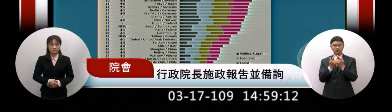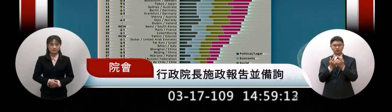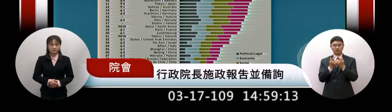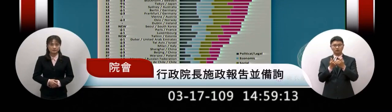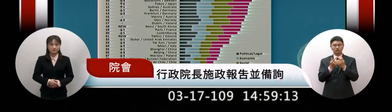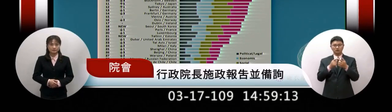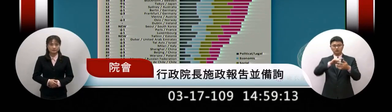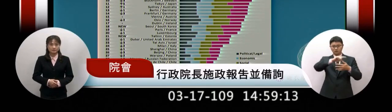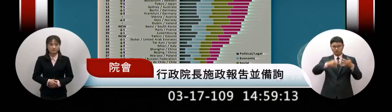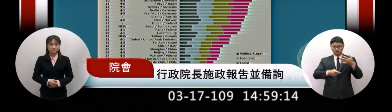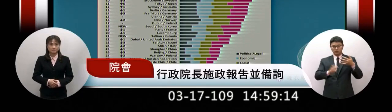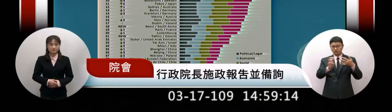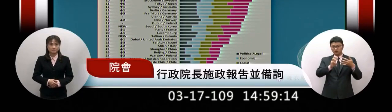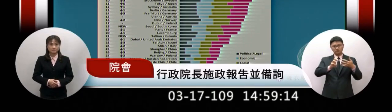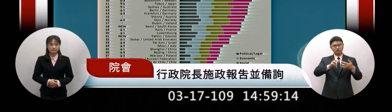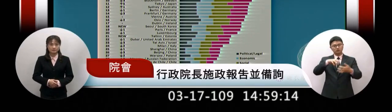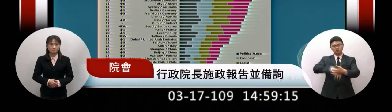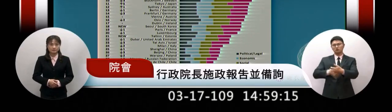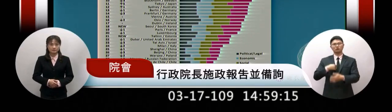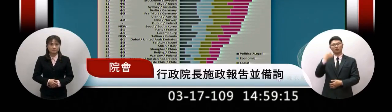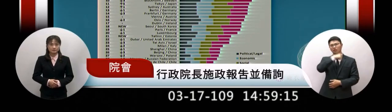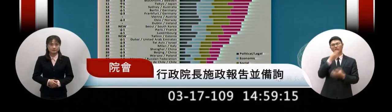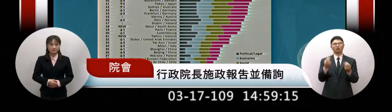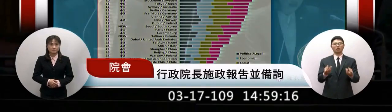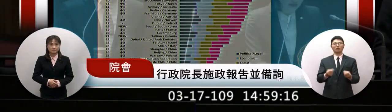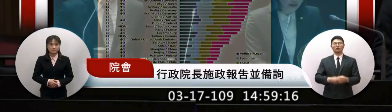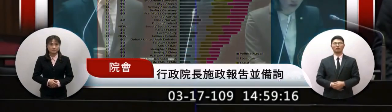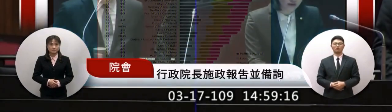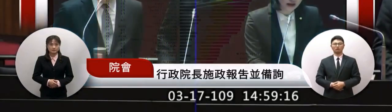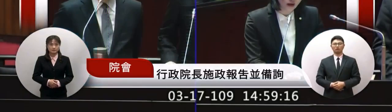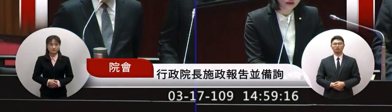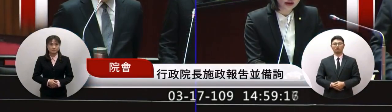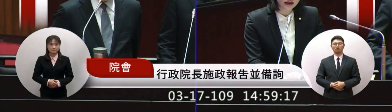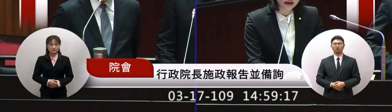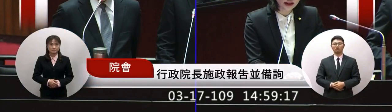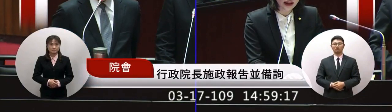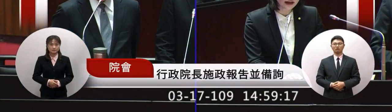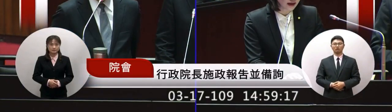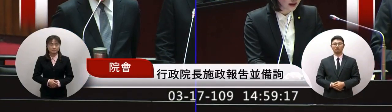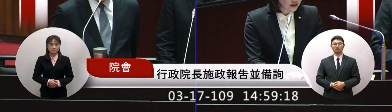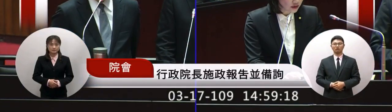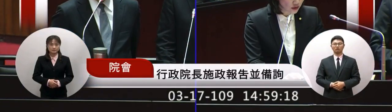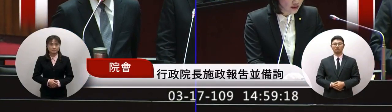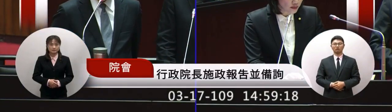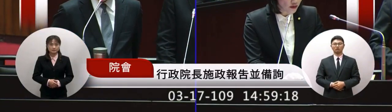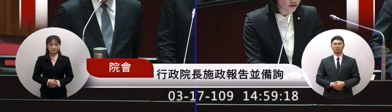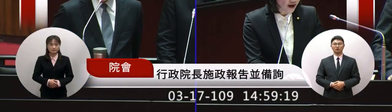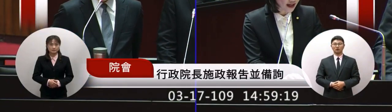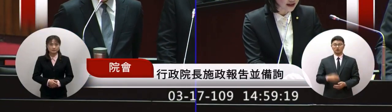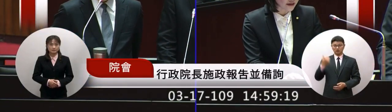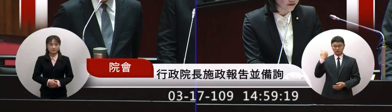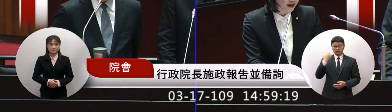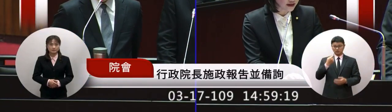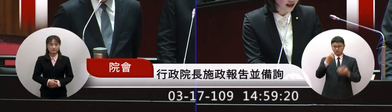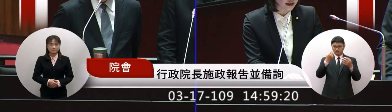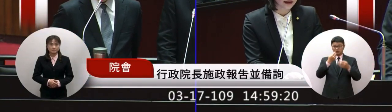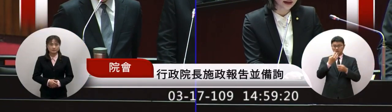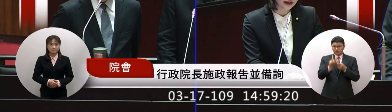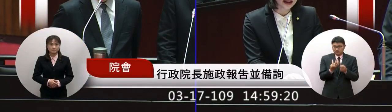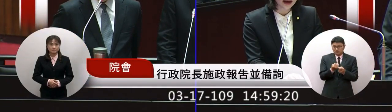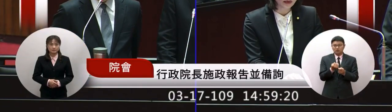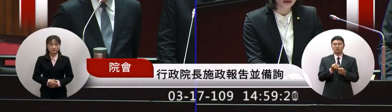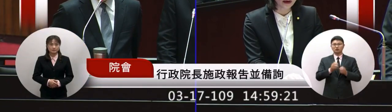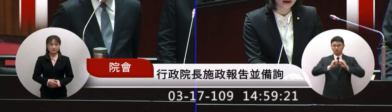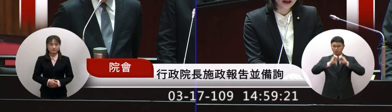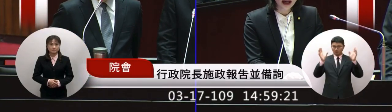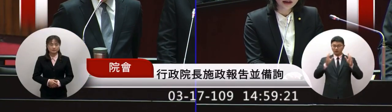进前30名。但是呢，我们跟我们同时间宣布发展 FinTech 的